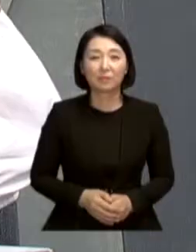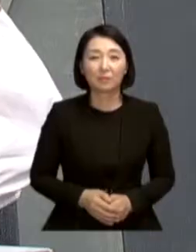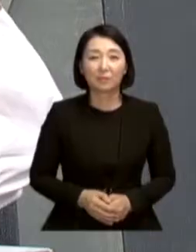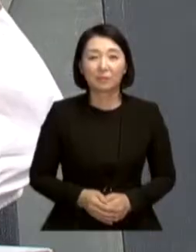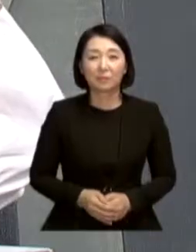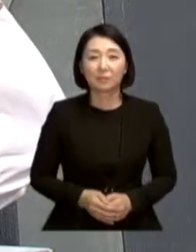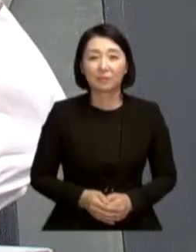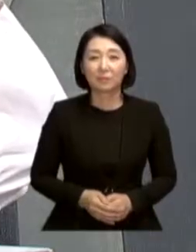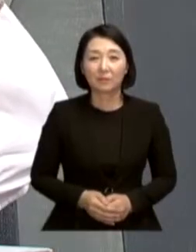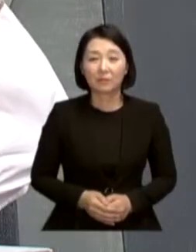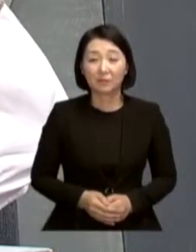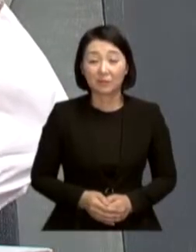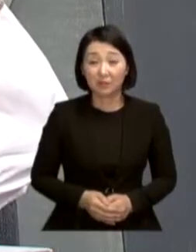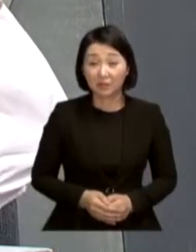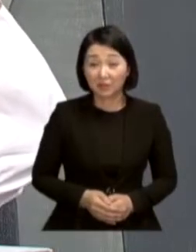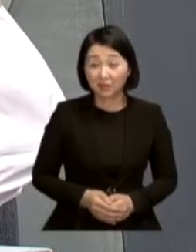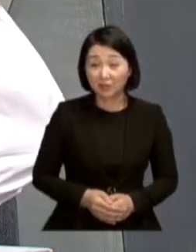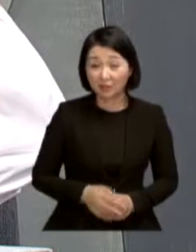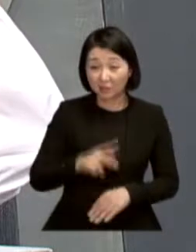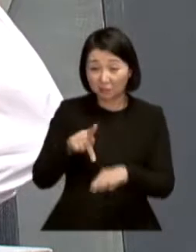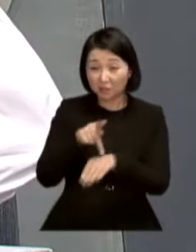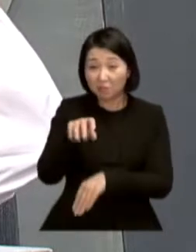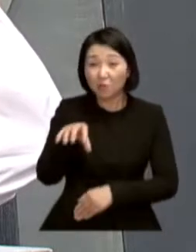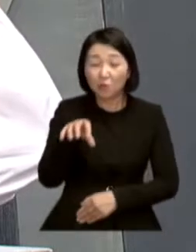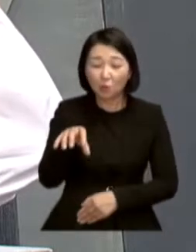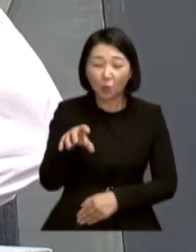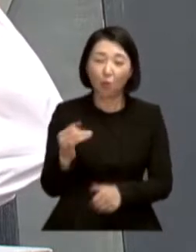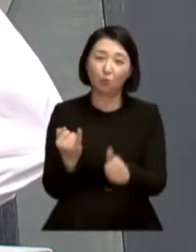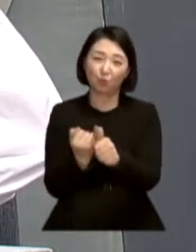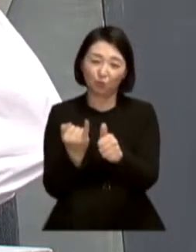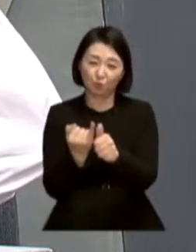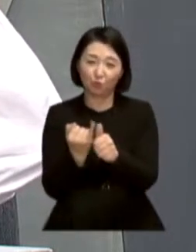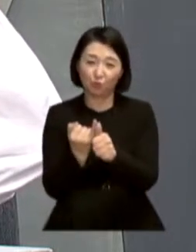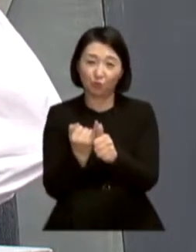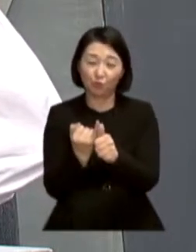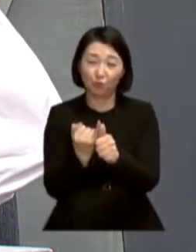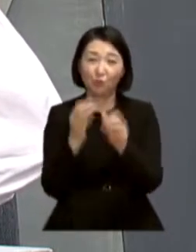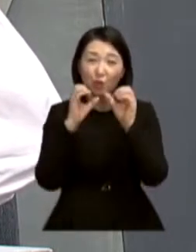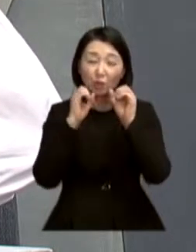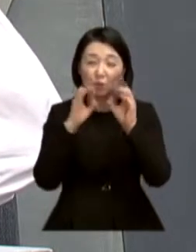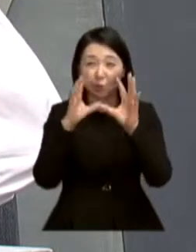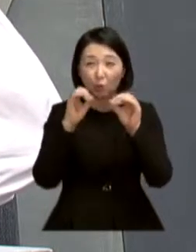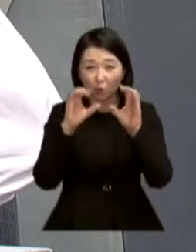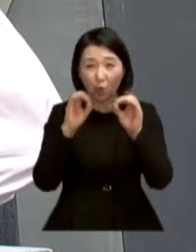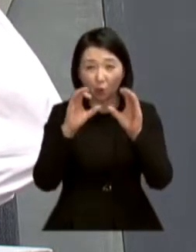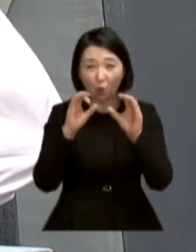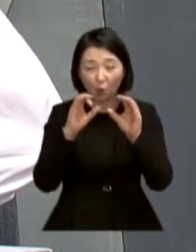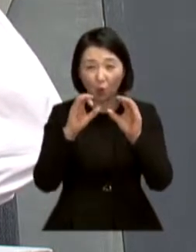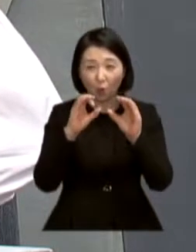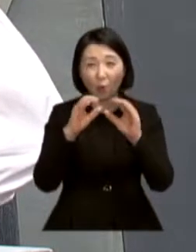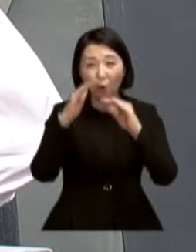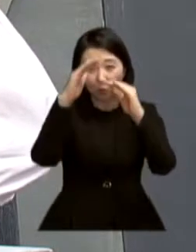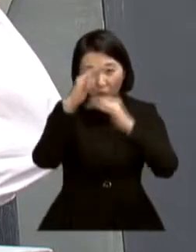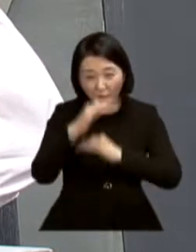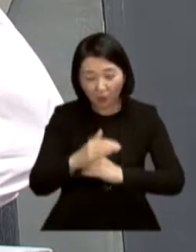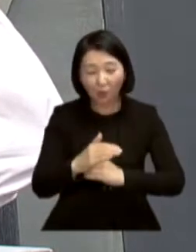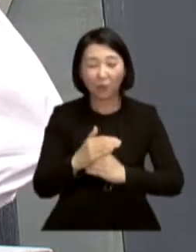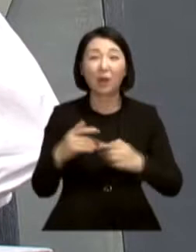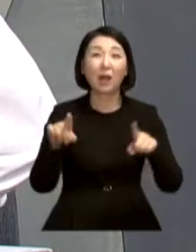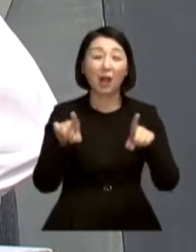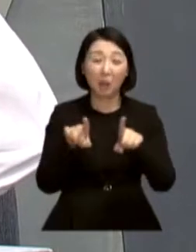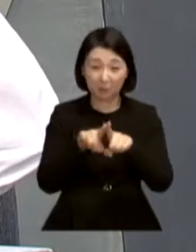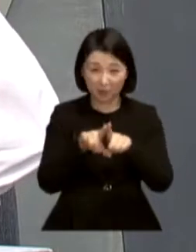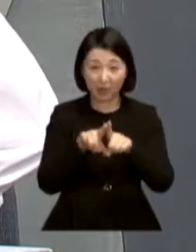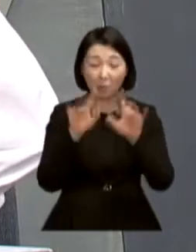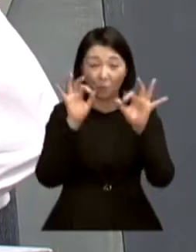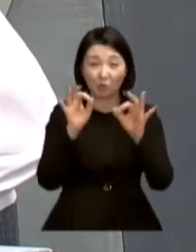네. 이런 곳에서 이희석 장지연 선교사님 내외분이 어떻게 복음의 통로를 만들고 계신지 두 분이